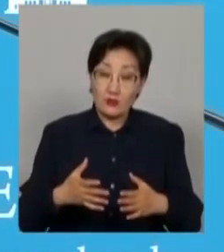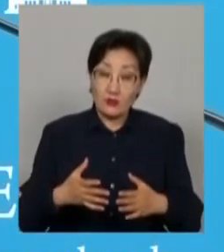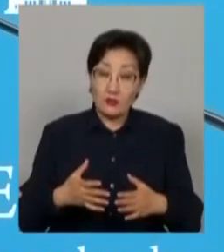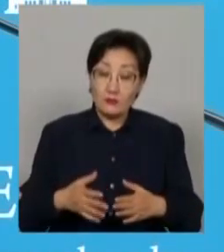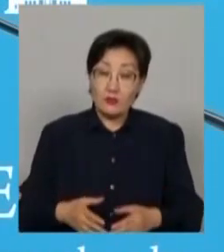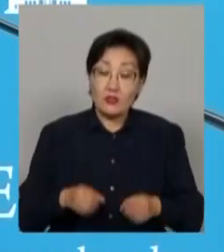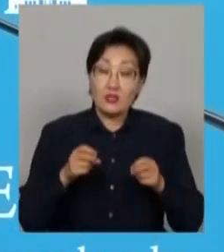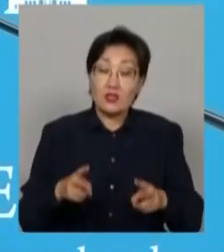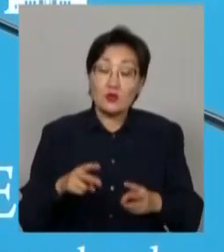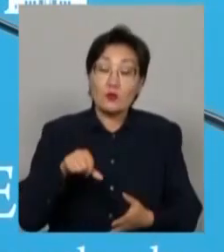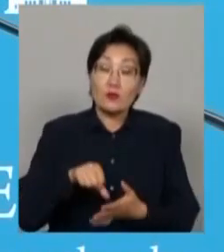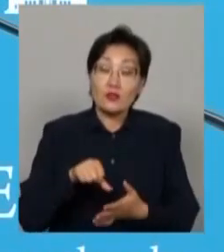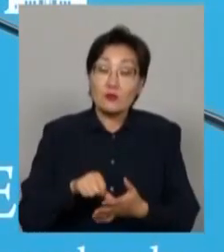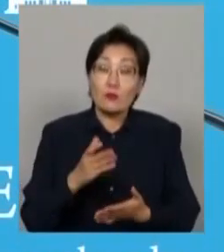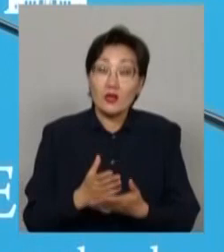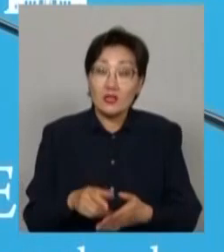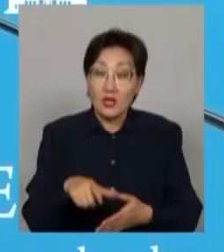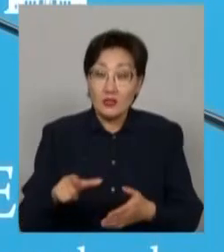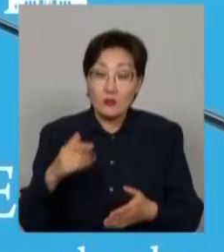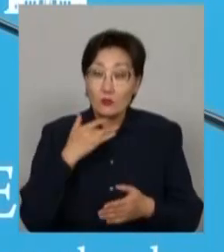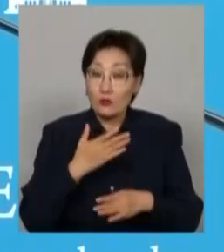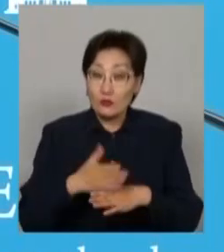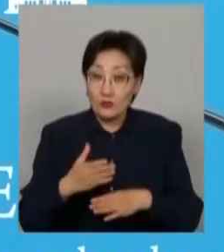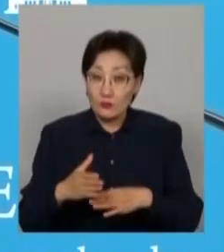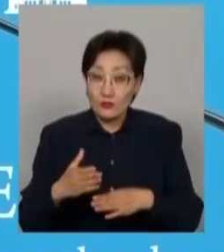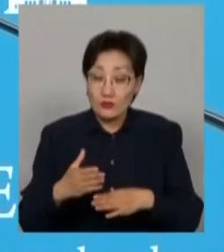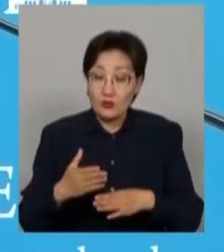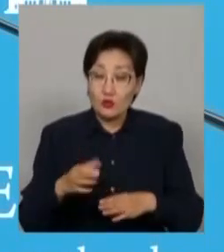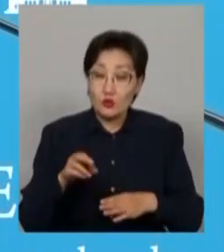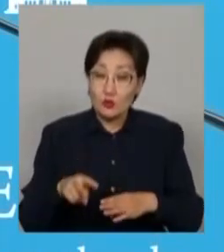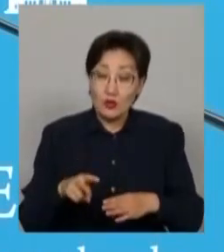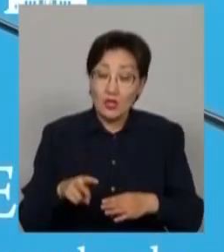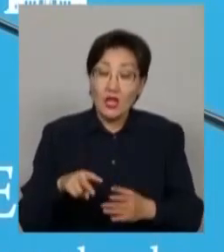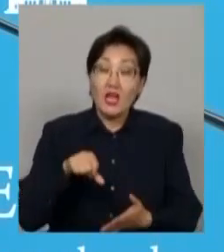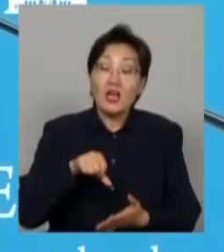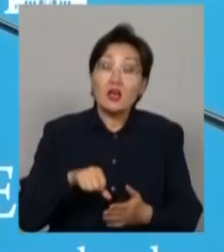қылмыс жасаған адамдардың басым бөлігі ол сол кәдімгі қатысқандар.